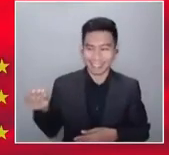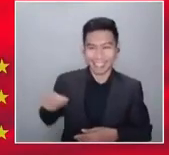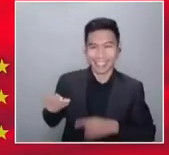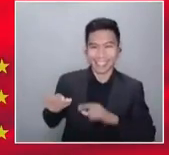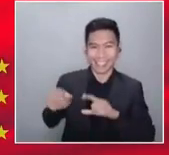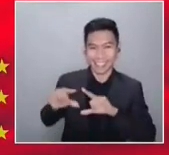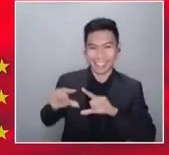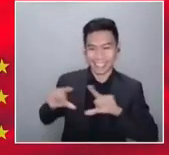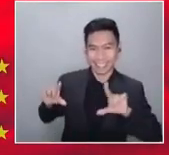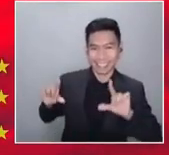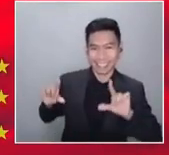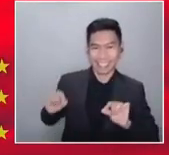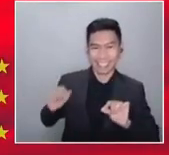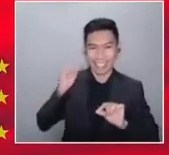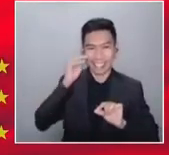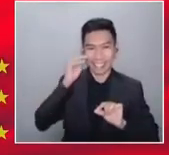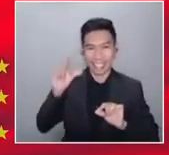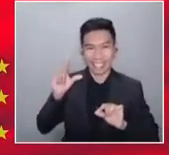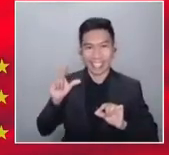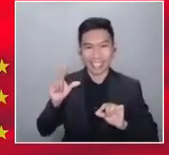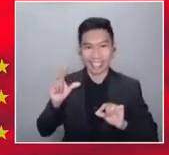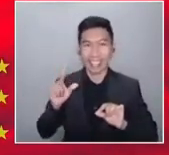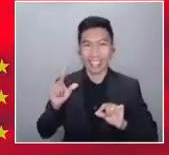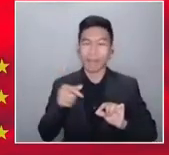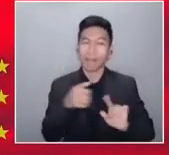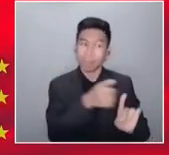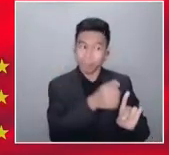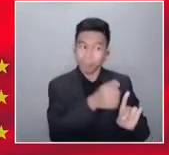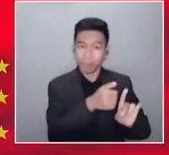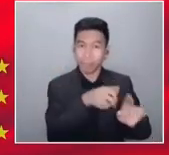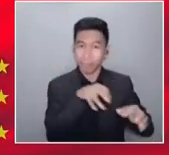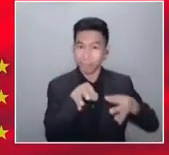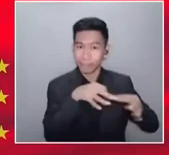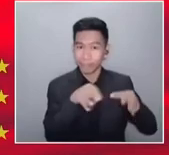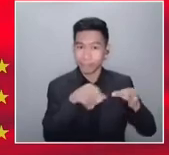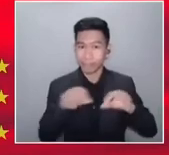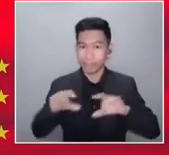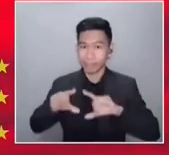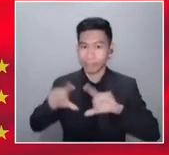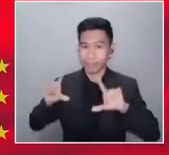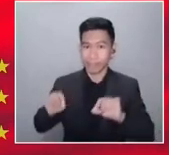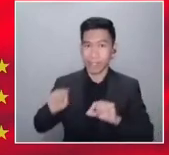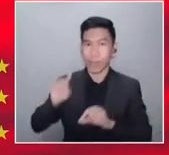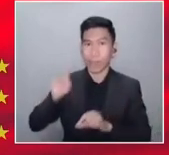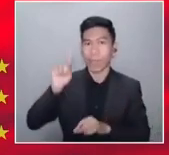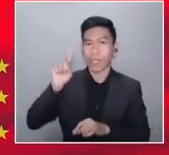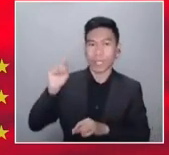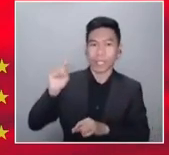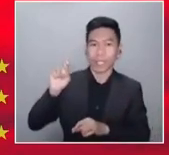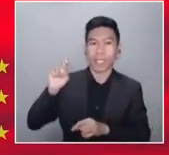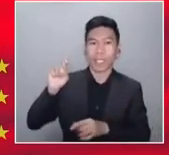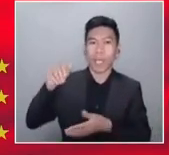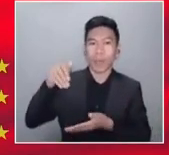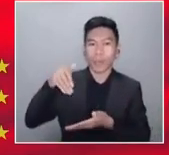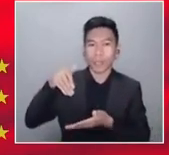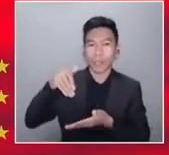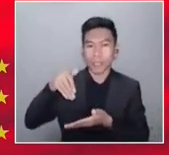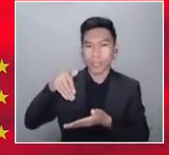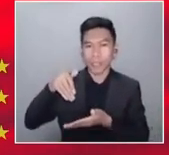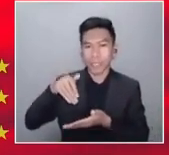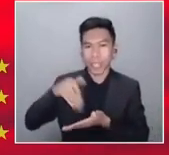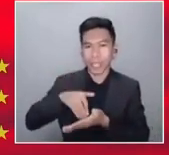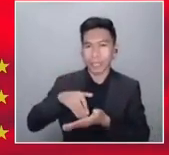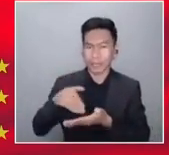pong paliwanag nito. Ito po ay 100,000, no? Dito nakasulat 100,000. What is this? What does